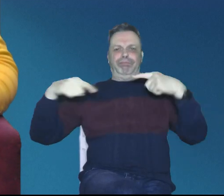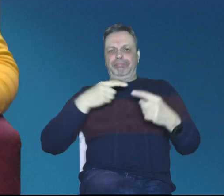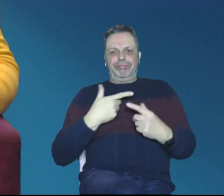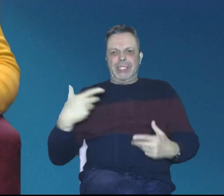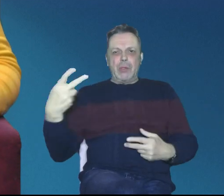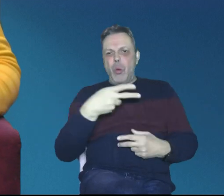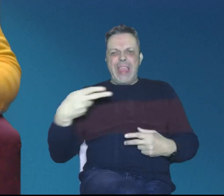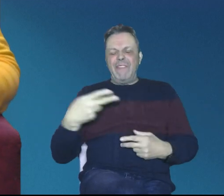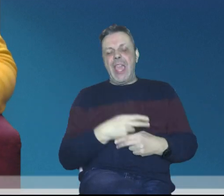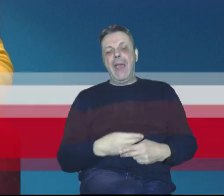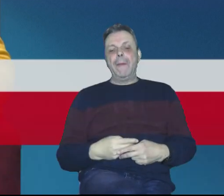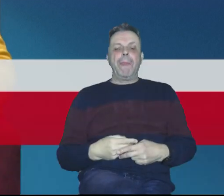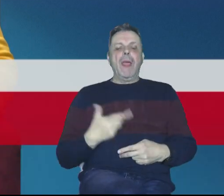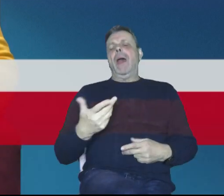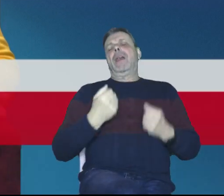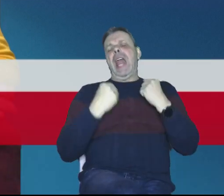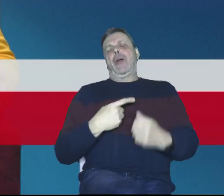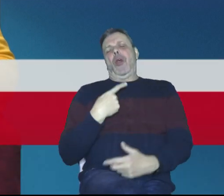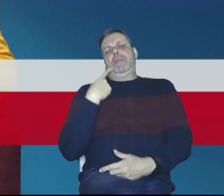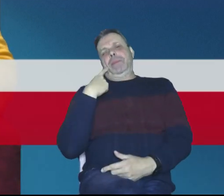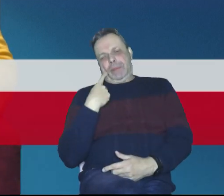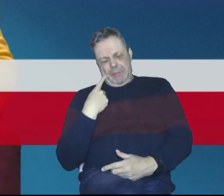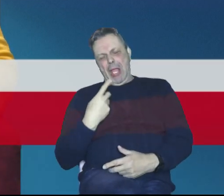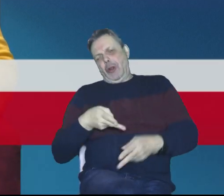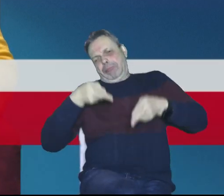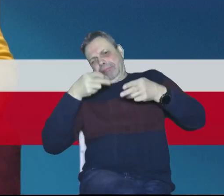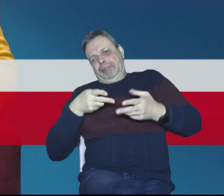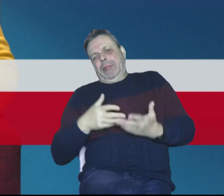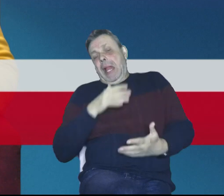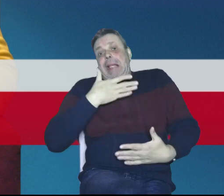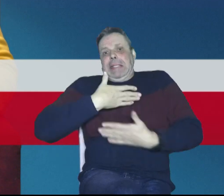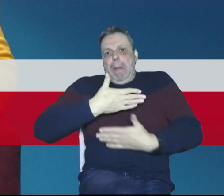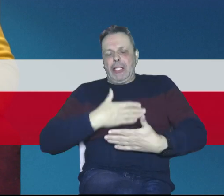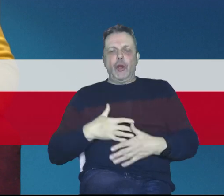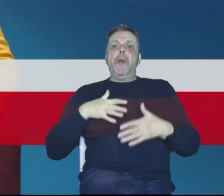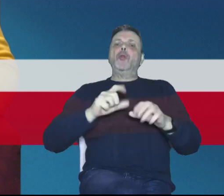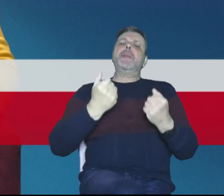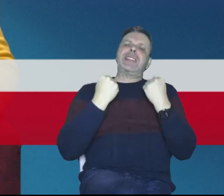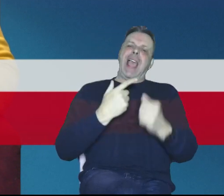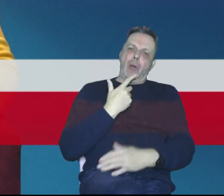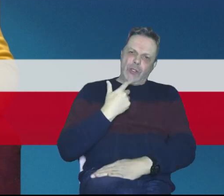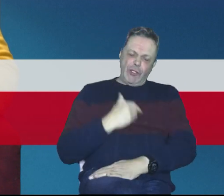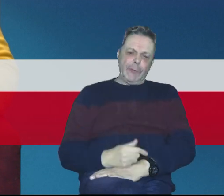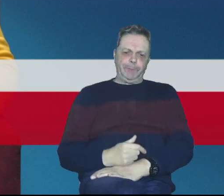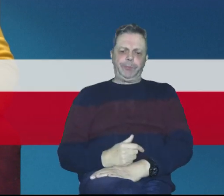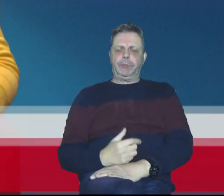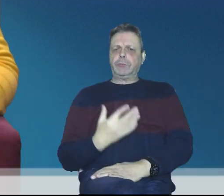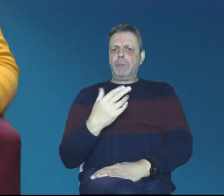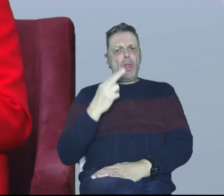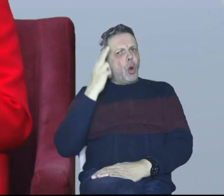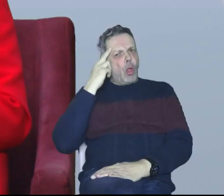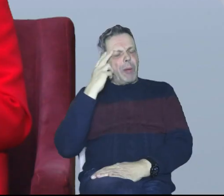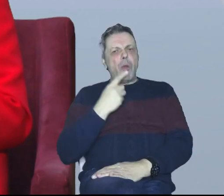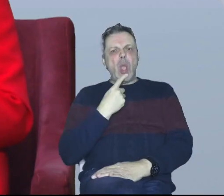dolazi do jedne kolizije između njih dvije. Uglavnom, užasno je smiješno i vrlo je simpatično. Ljudima se to jako